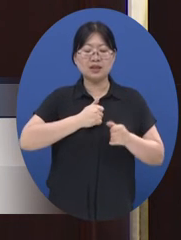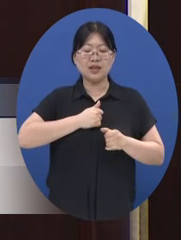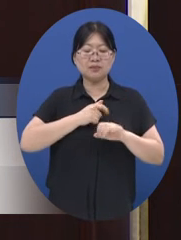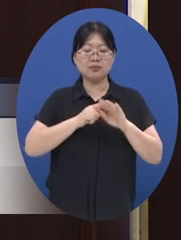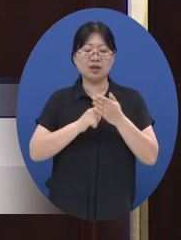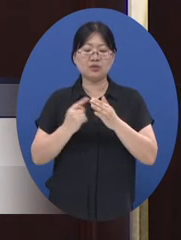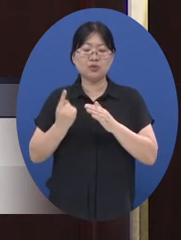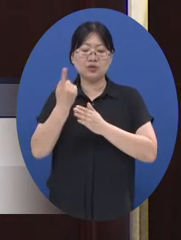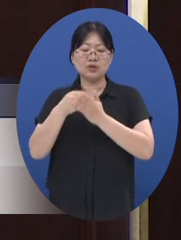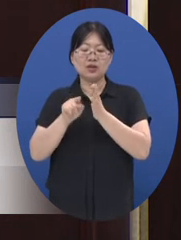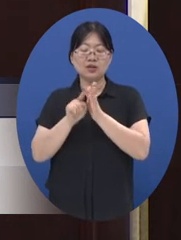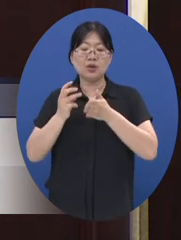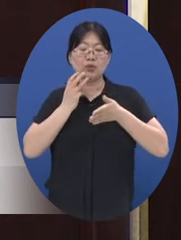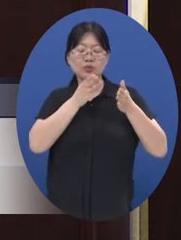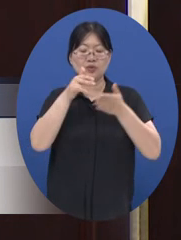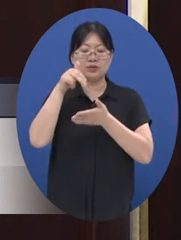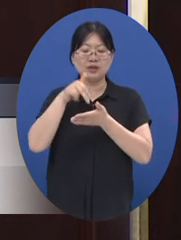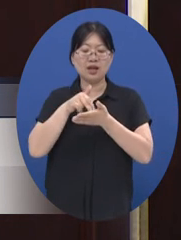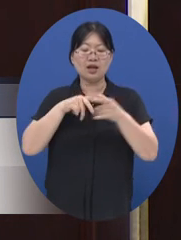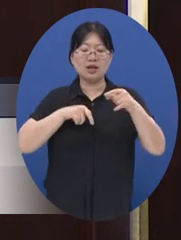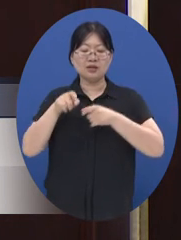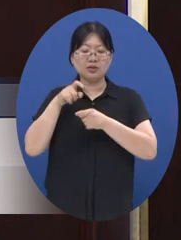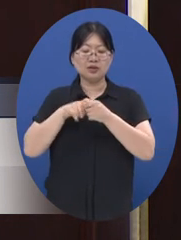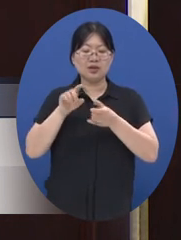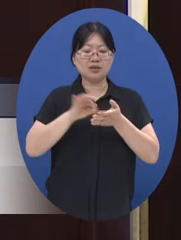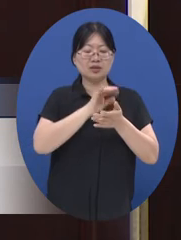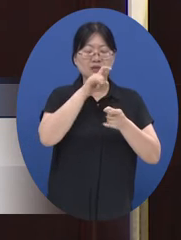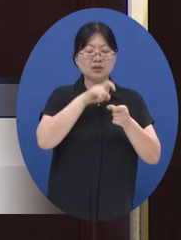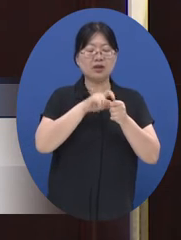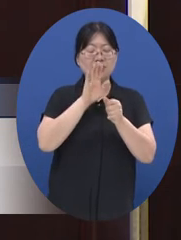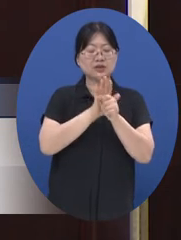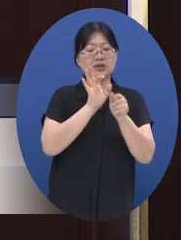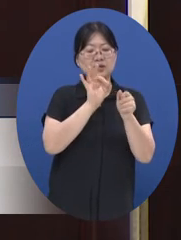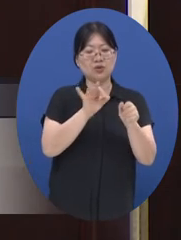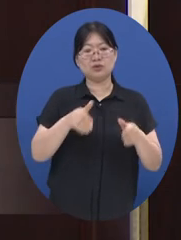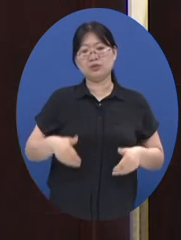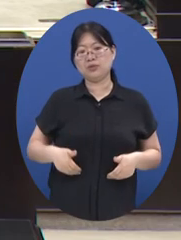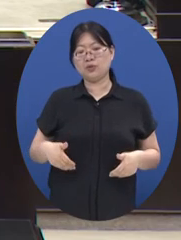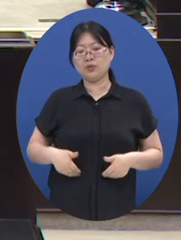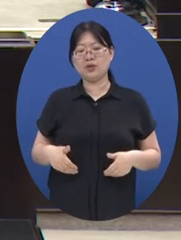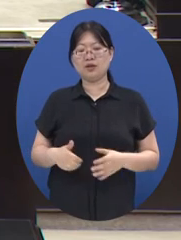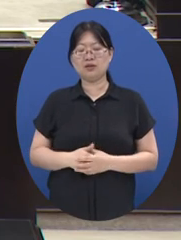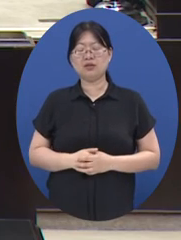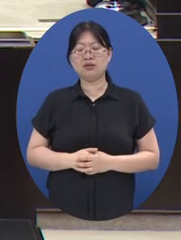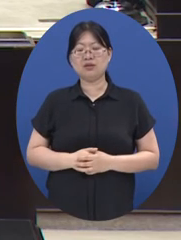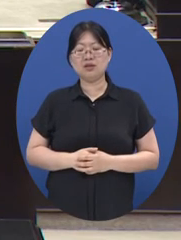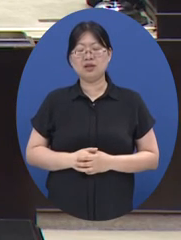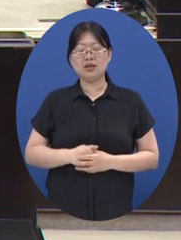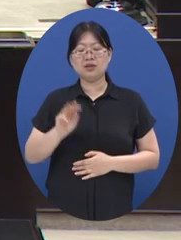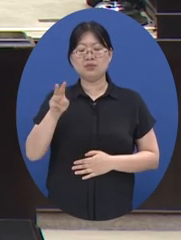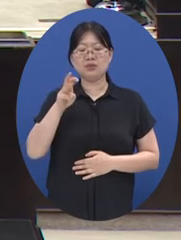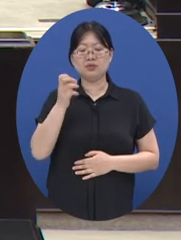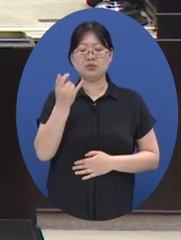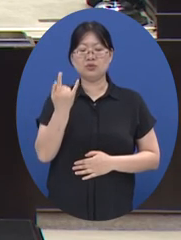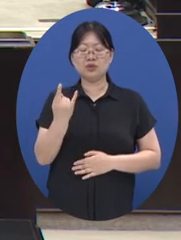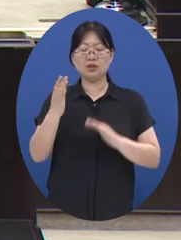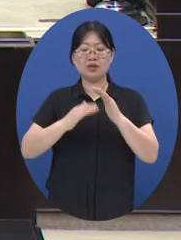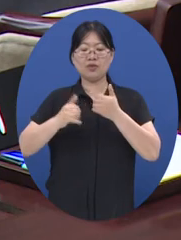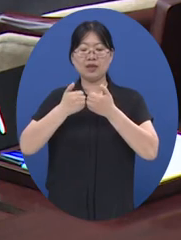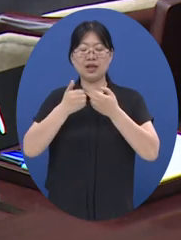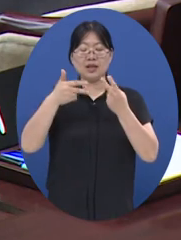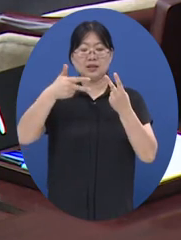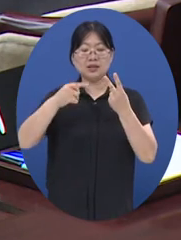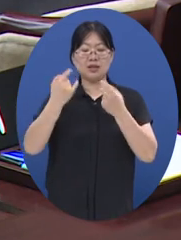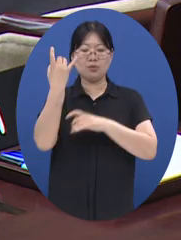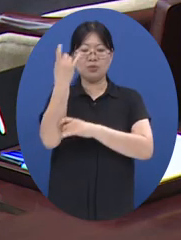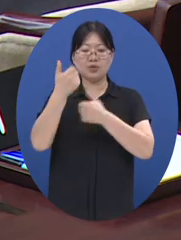자긍심 고취를 위한 경기도 차원의 행정적, 재정적 지원을 해야 할 것입니다. 경기도의회 제336회 정례회